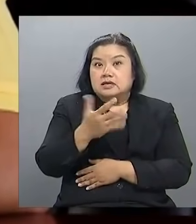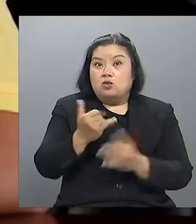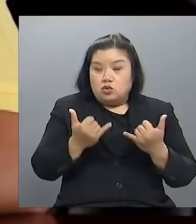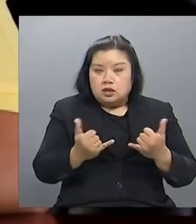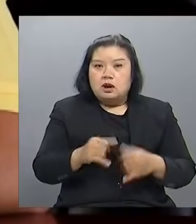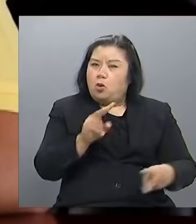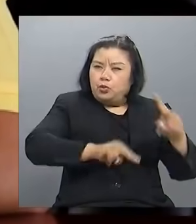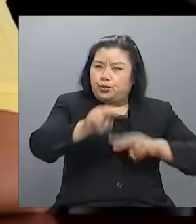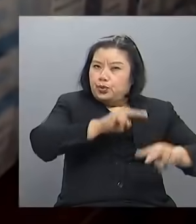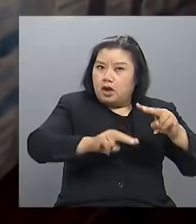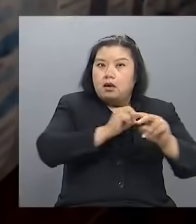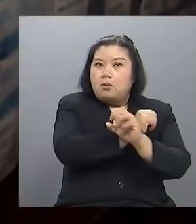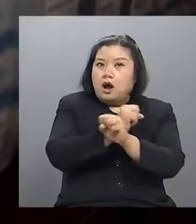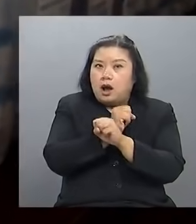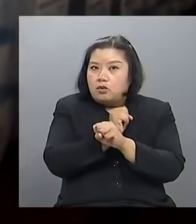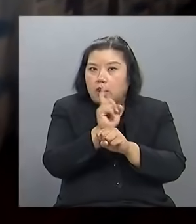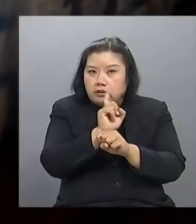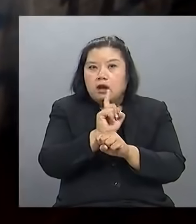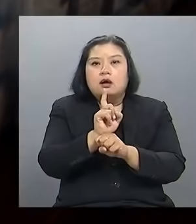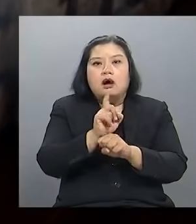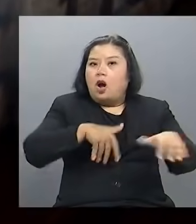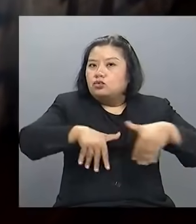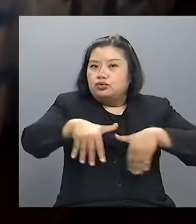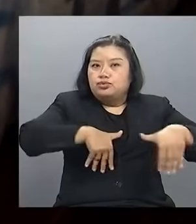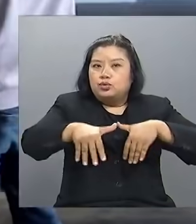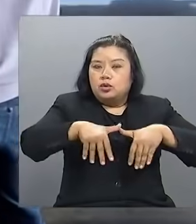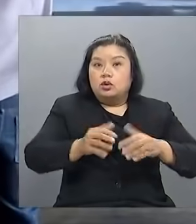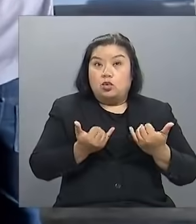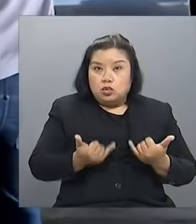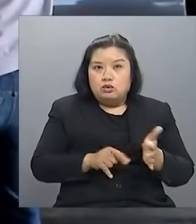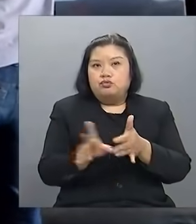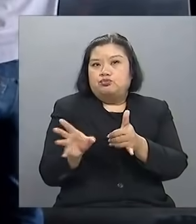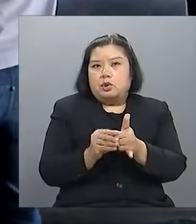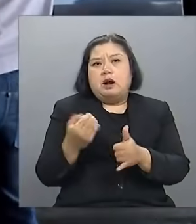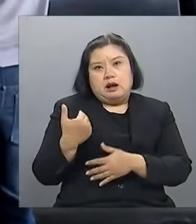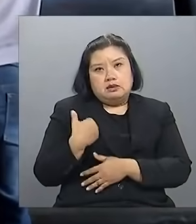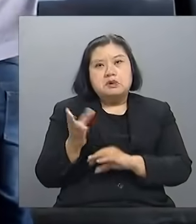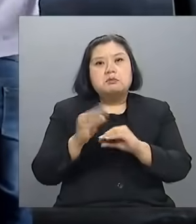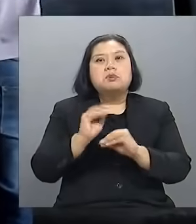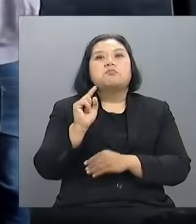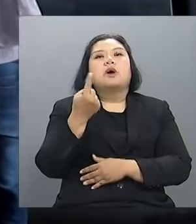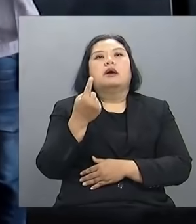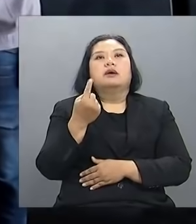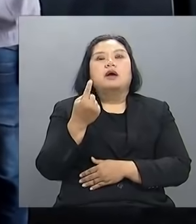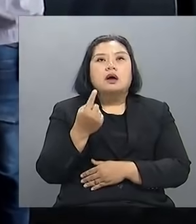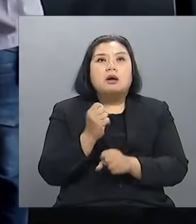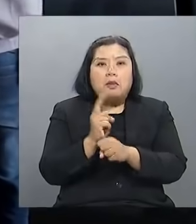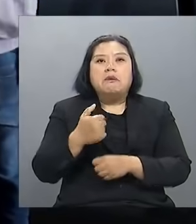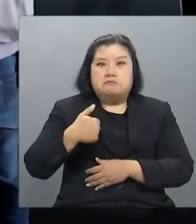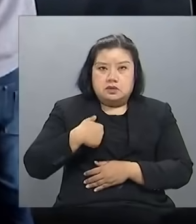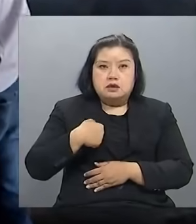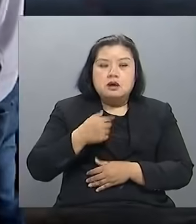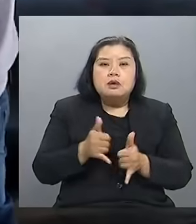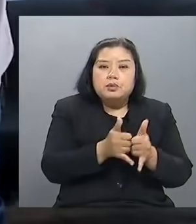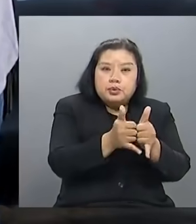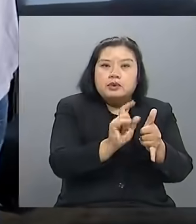วมครับผม ก็คาดว่าจำนวนผู้ติดเชื้อนั้นอาจจะเพิ่มขึ้นอีกนะคะเพราะว่าแต่ละคนเนี่ยก็ไปสัมผัสกับญาติพี่น้องและเ